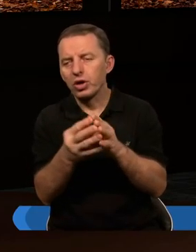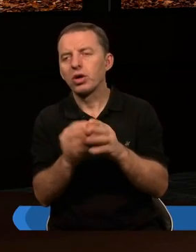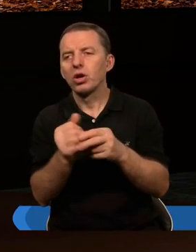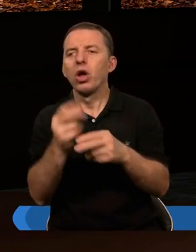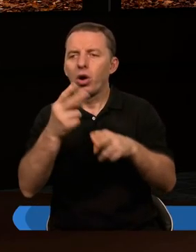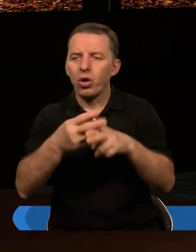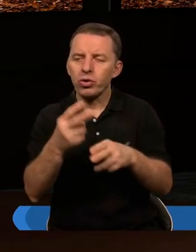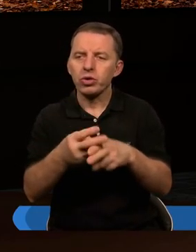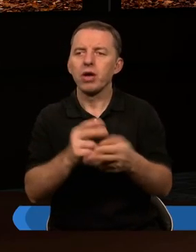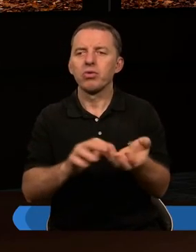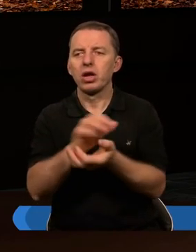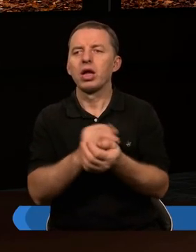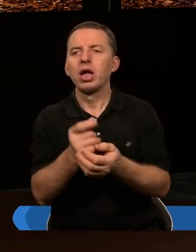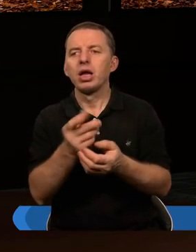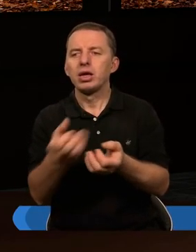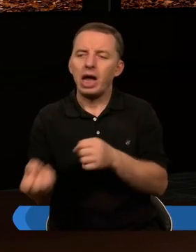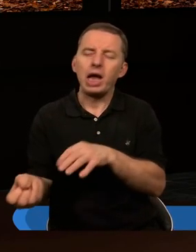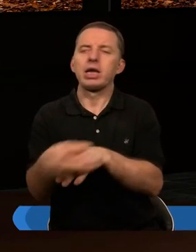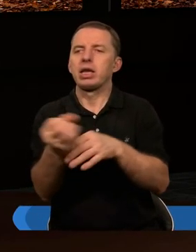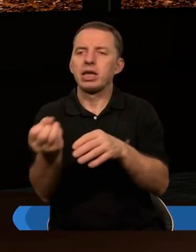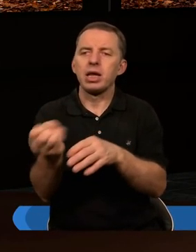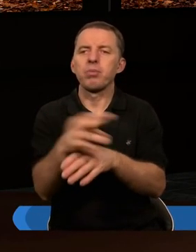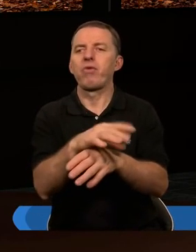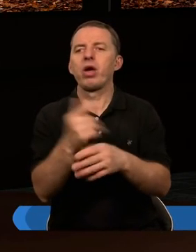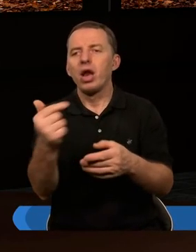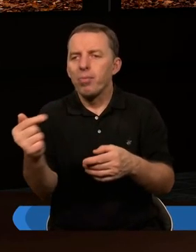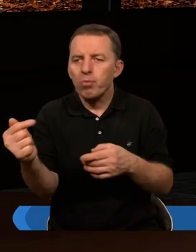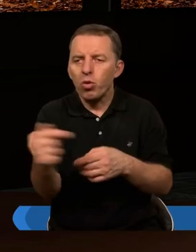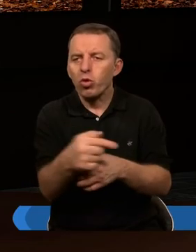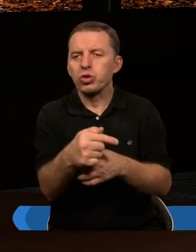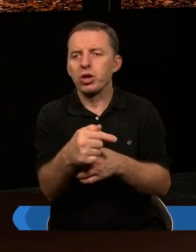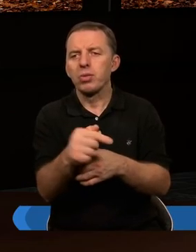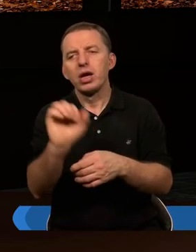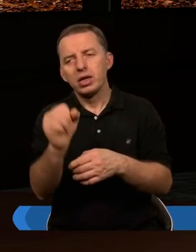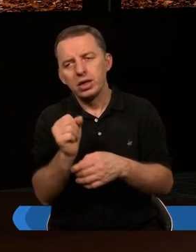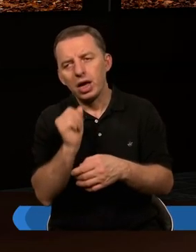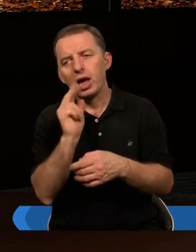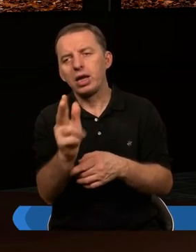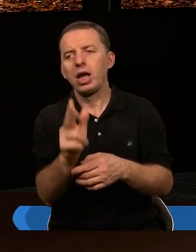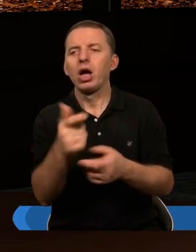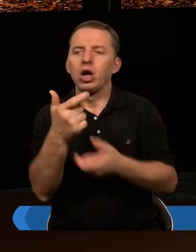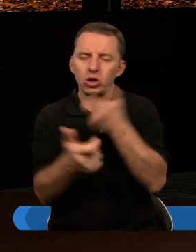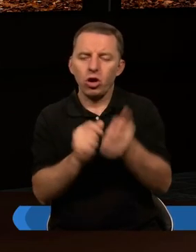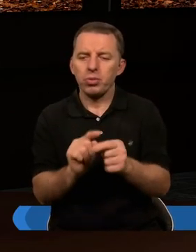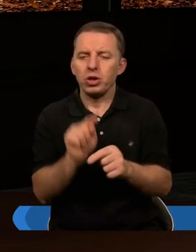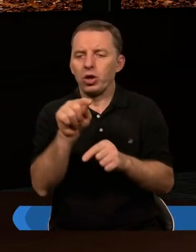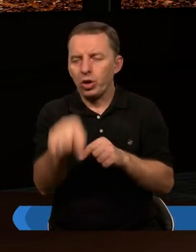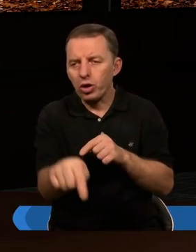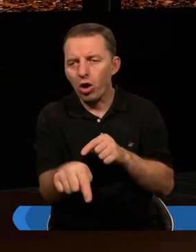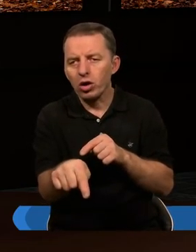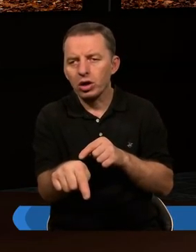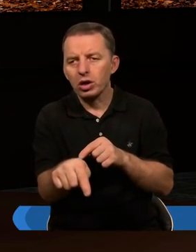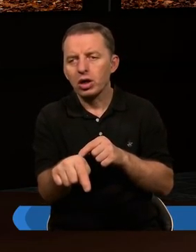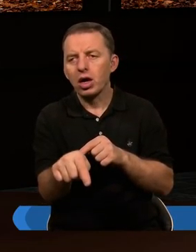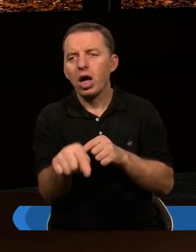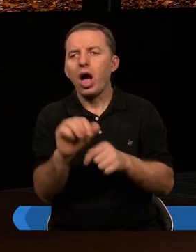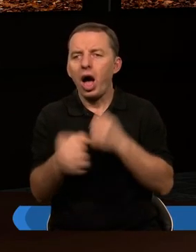oferuje, my jesteśmy zasypywani i musimy jednak zrobić ten krok, żeby